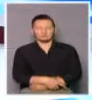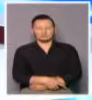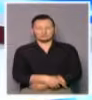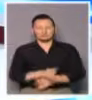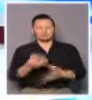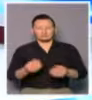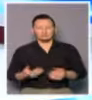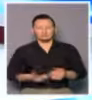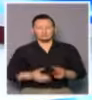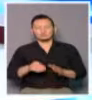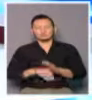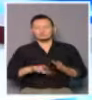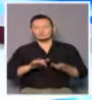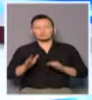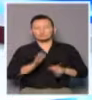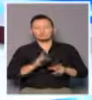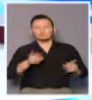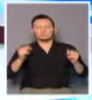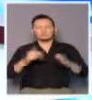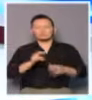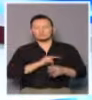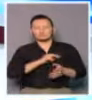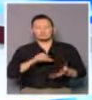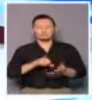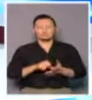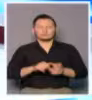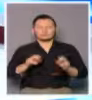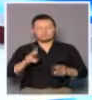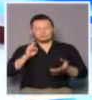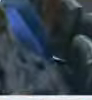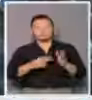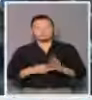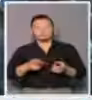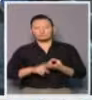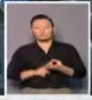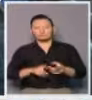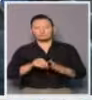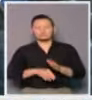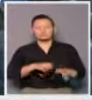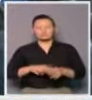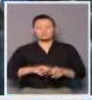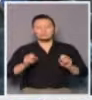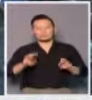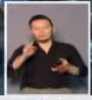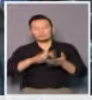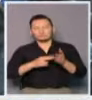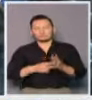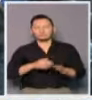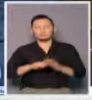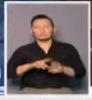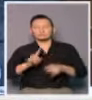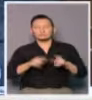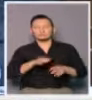Сегодня же во второй половине дня состоялась рабочая встреча по обсуждению законопроекта о внесении изменений и дополнений в законодательство по